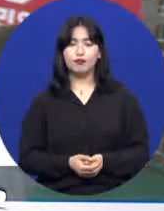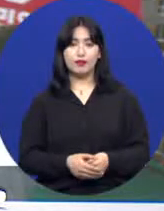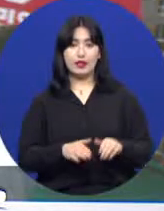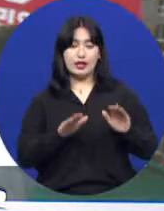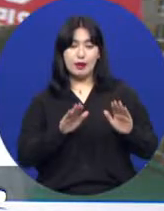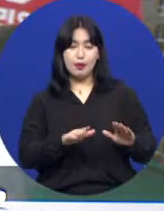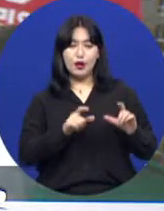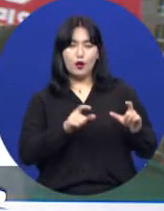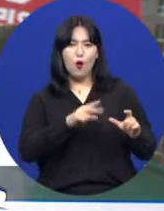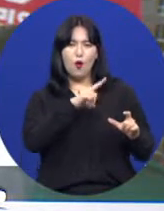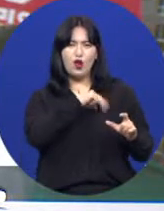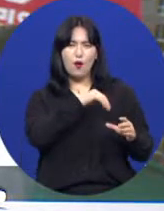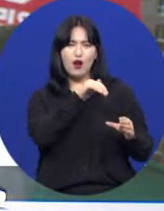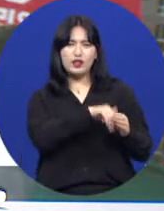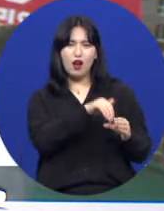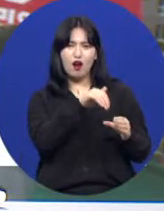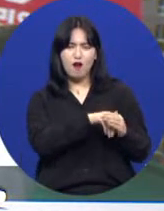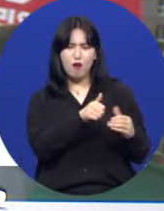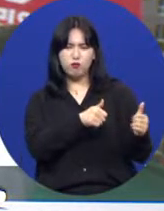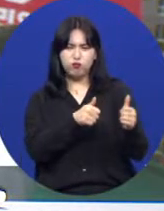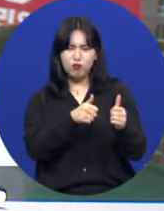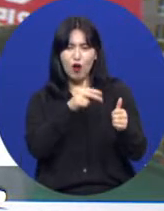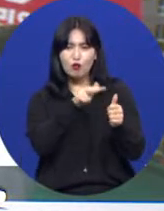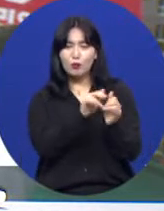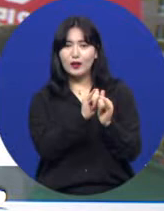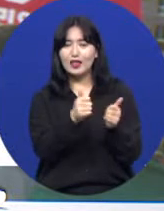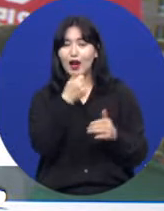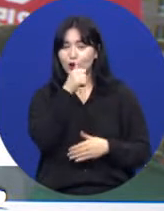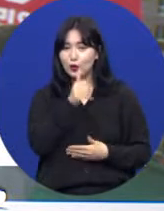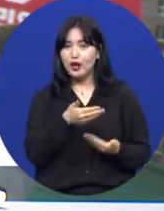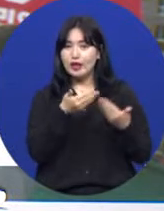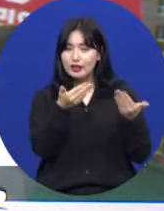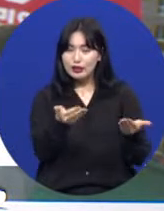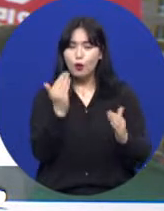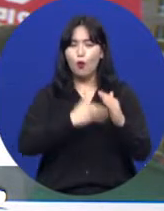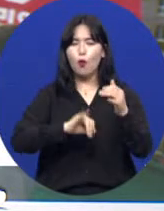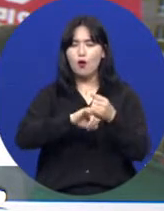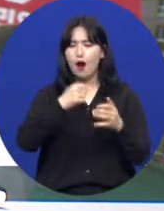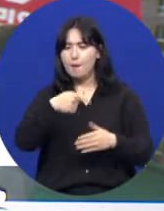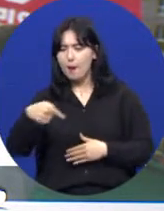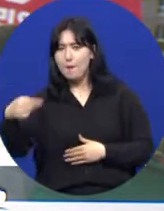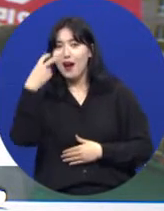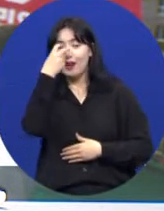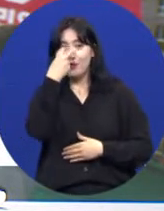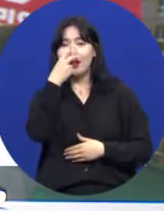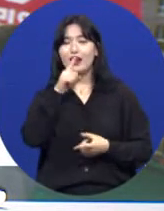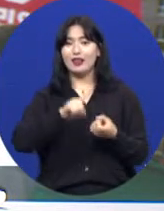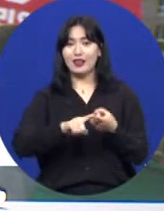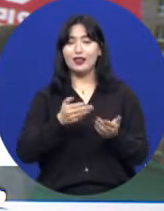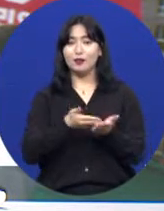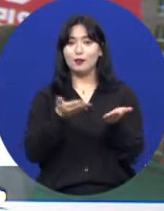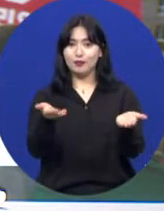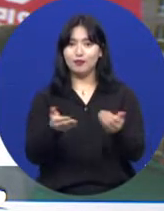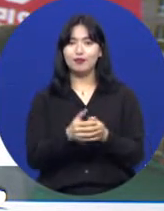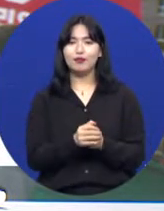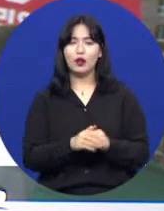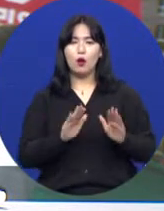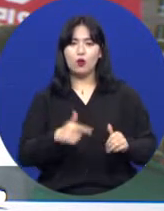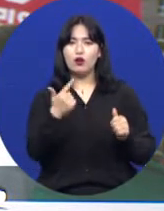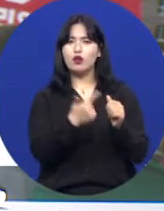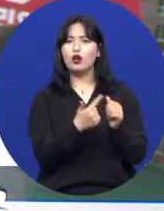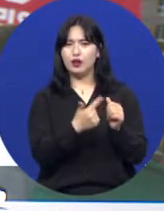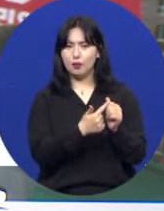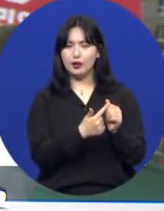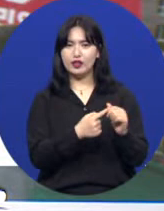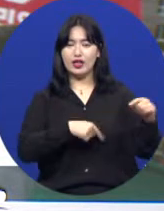네, 이번엔 도의원 선거 격전지 후보들을 소개하고 공약을 살펴보는 기획 뉴스 시간인데요. 오늘은 여섯 번째로